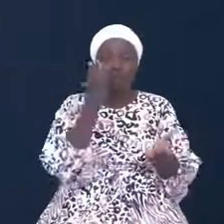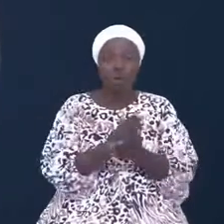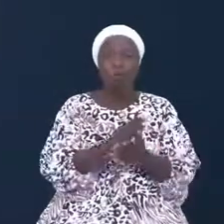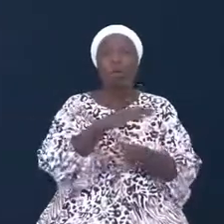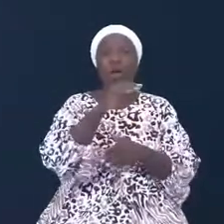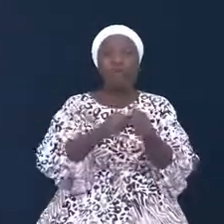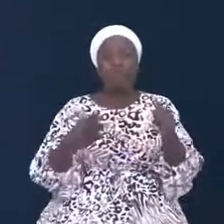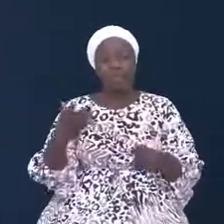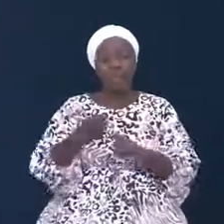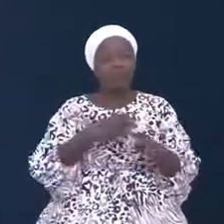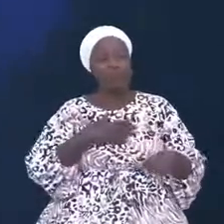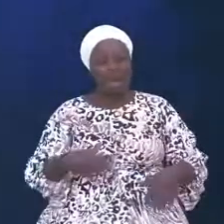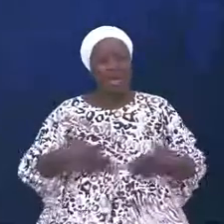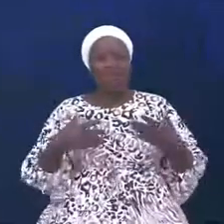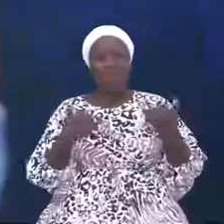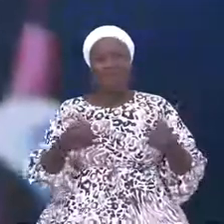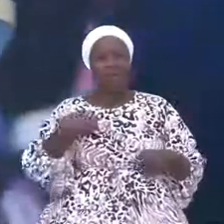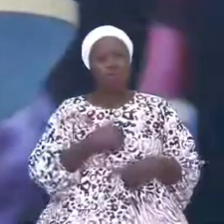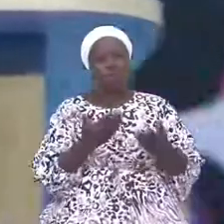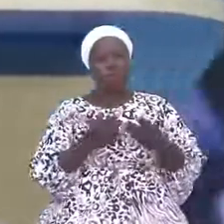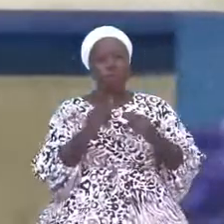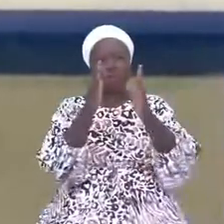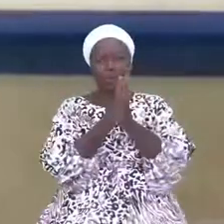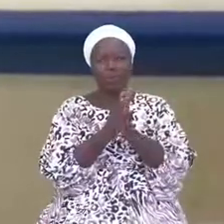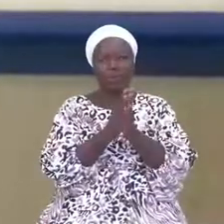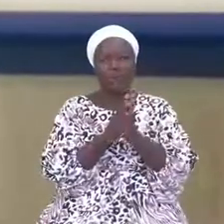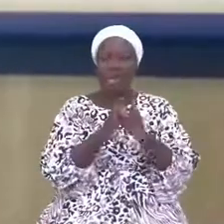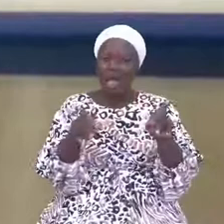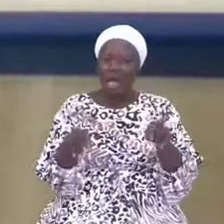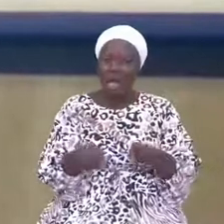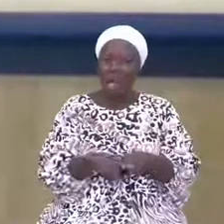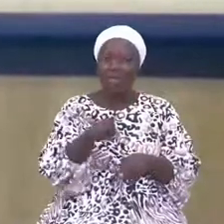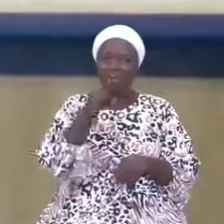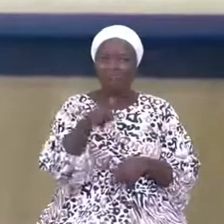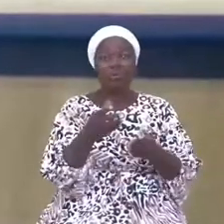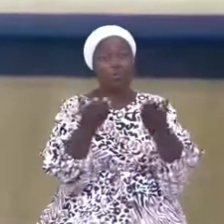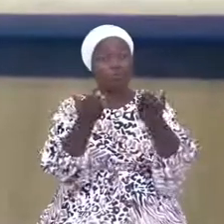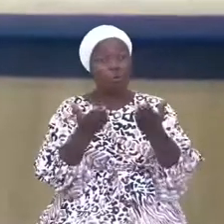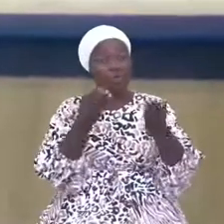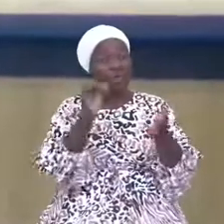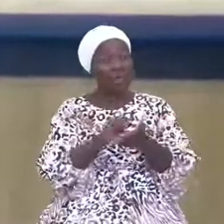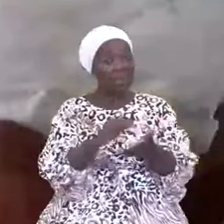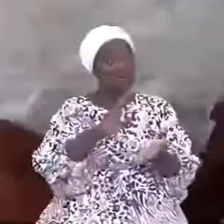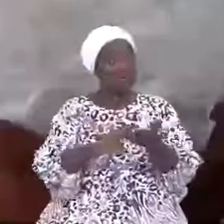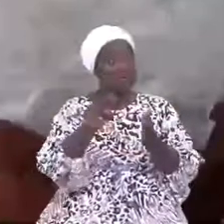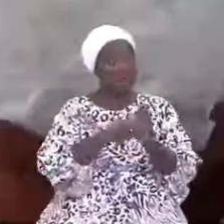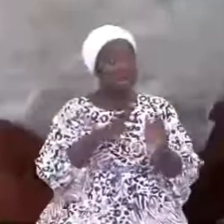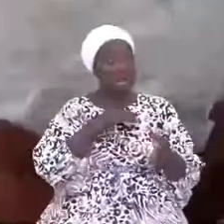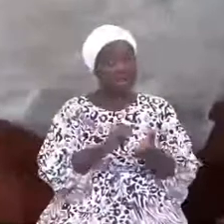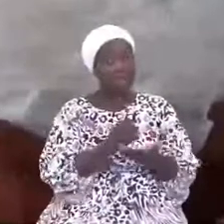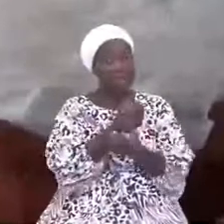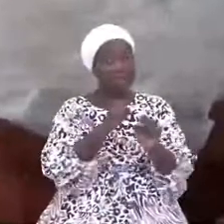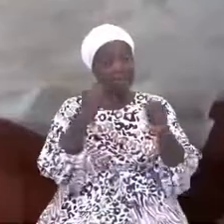ce qui me maintenait et se débarrasser de toute chose. La tête baissée, les yeux fermés, comme tu